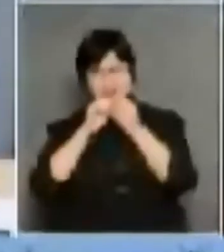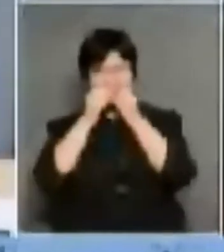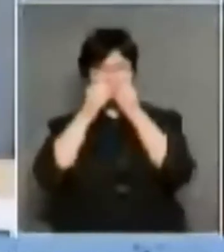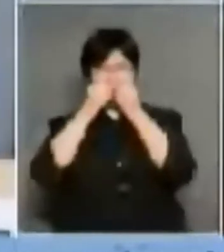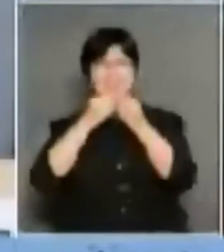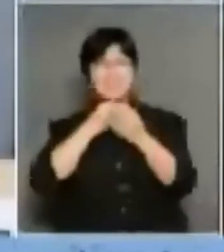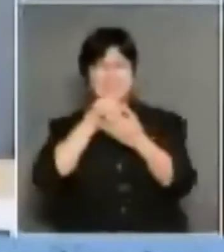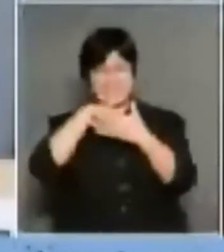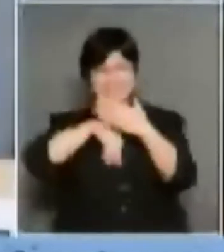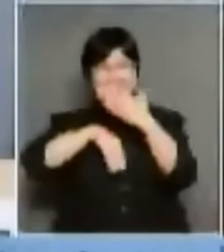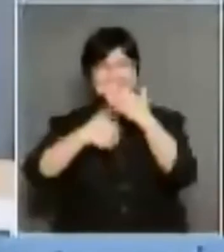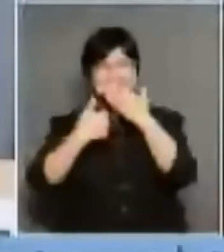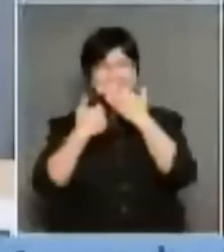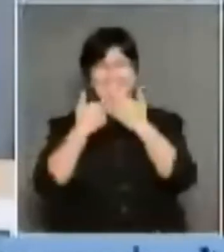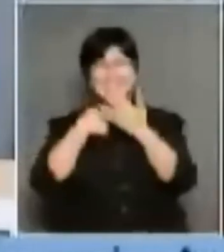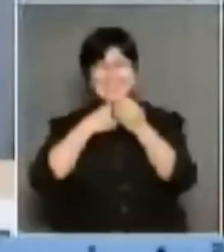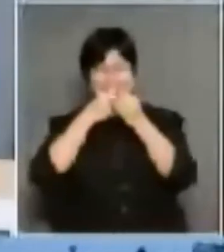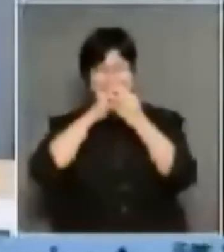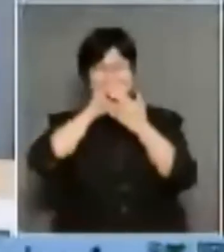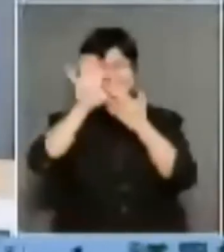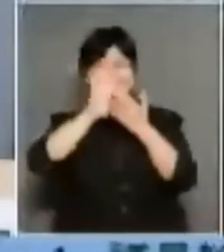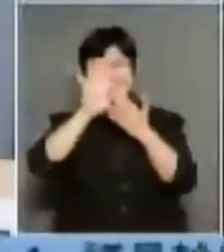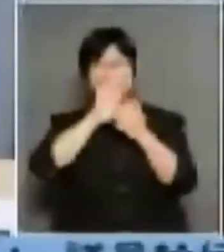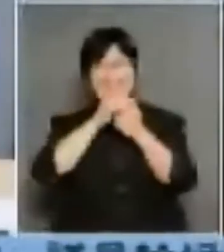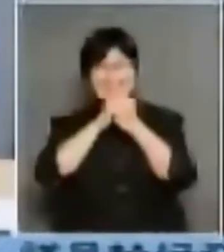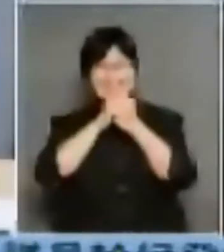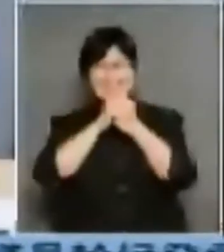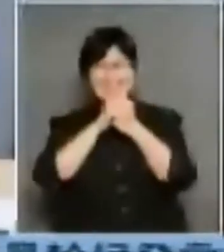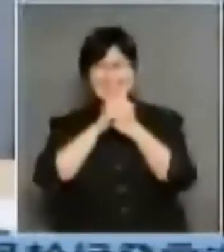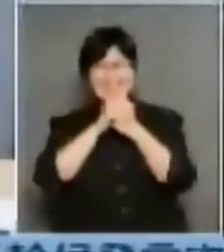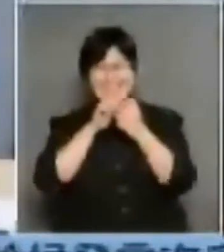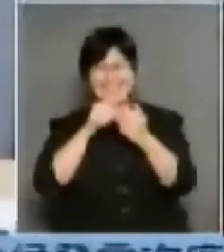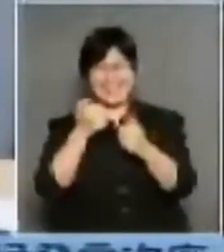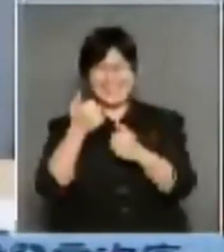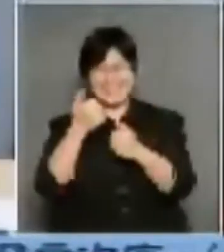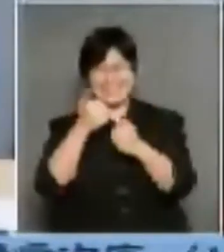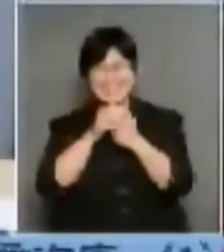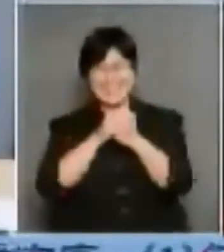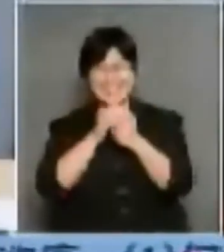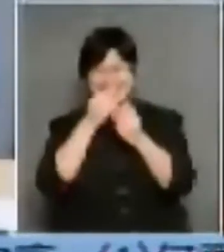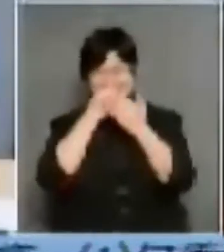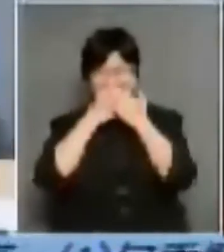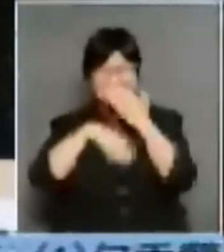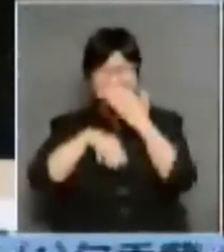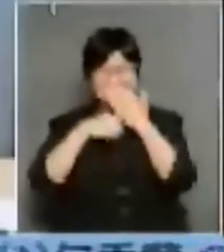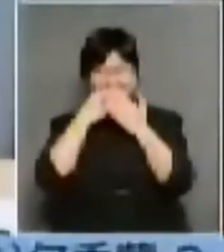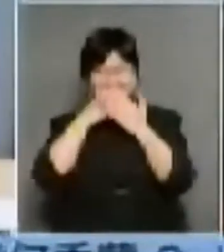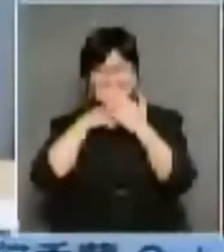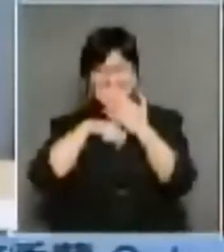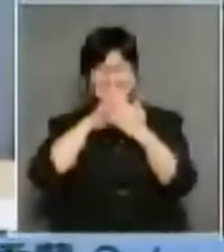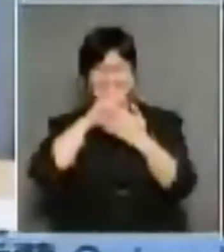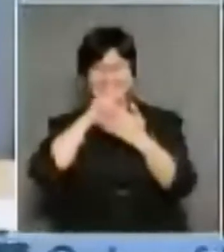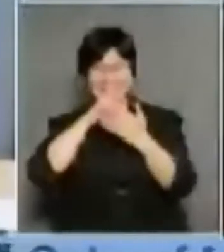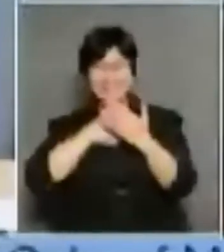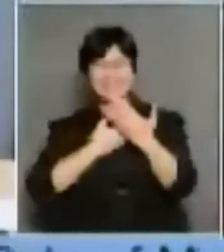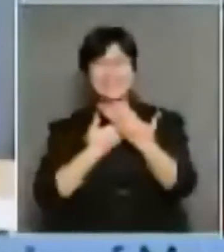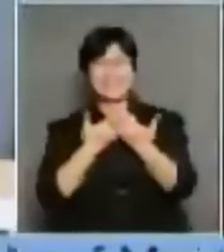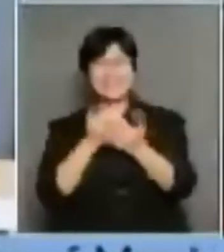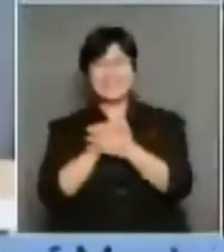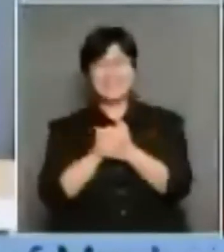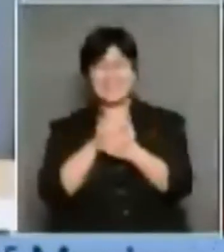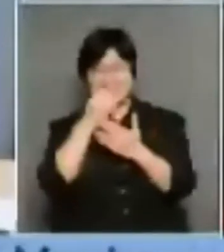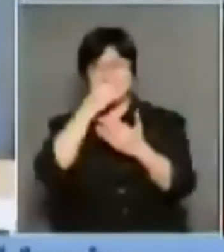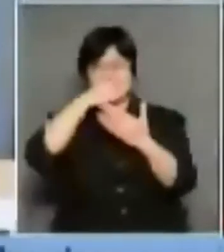它啊？吃了它就不說了，是不是啊？如果吃不下就找些紙沖下水咯，吃下